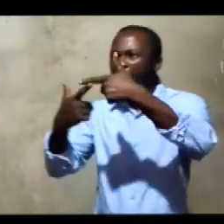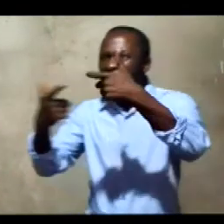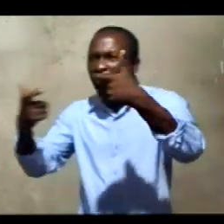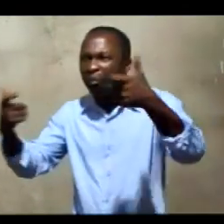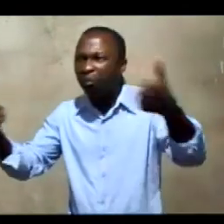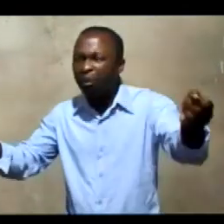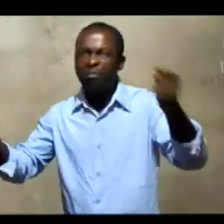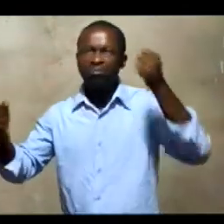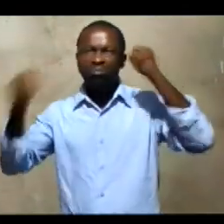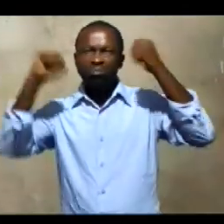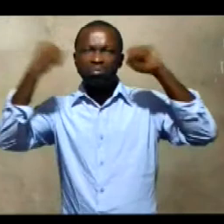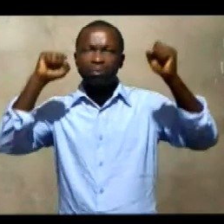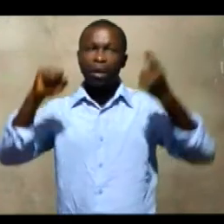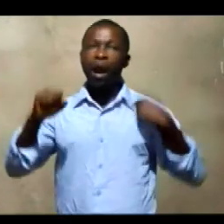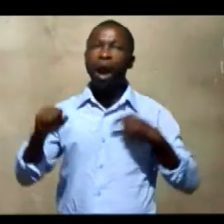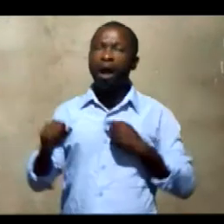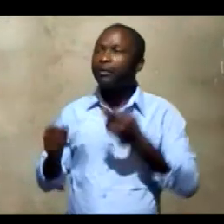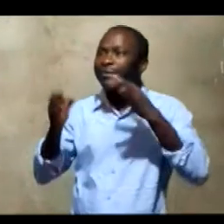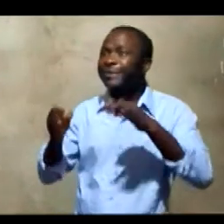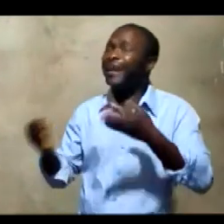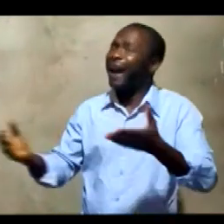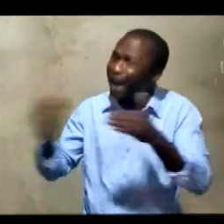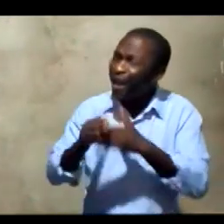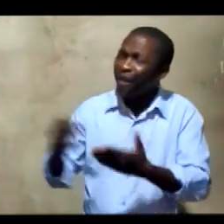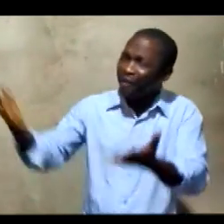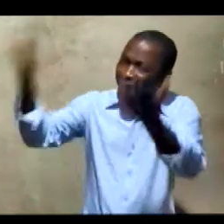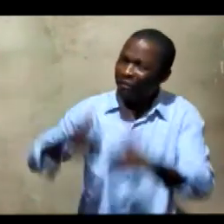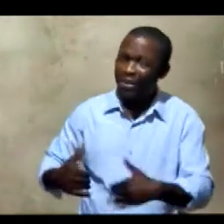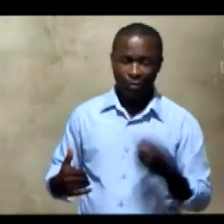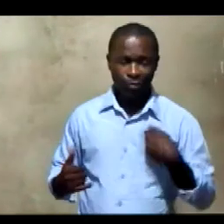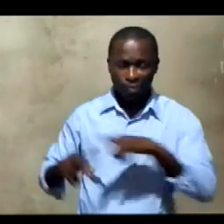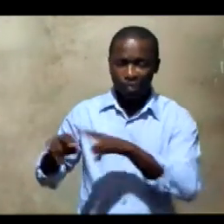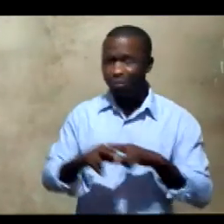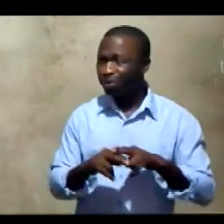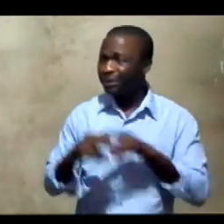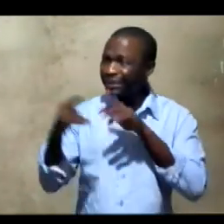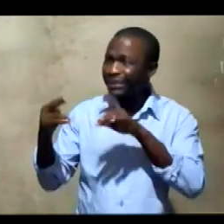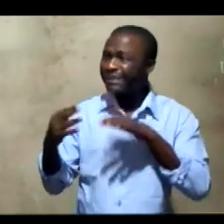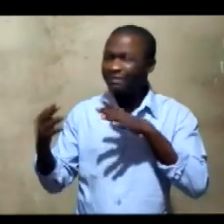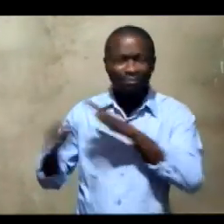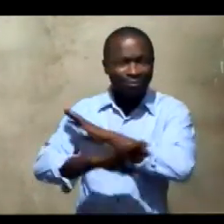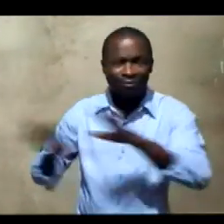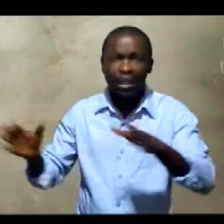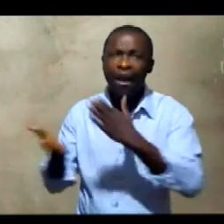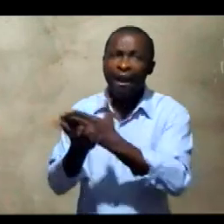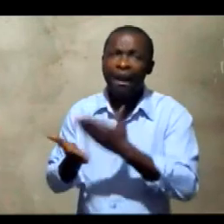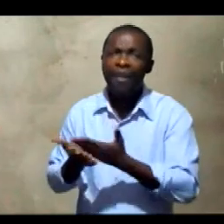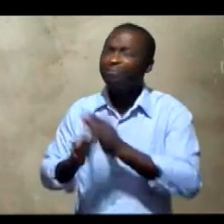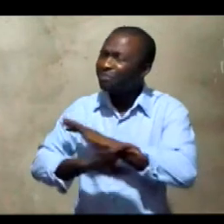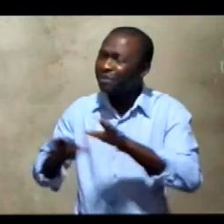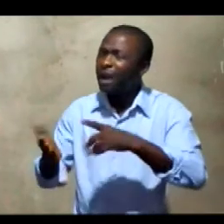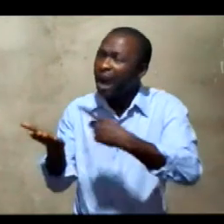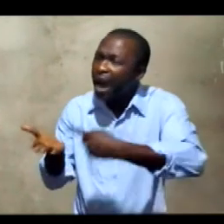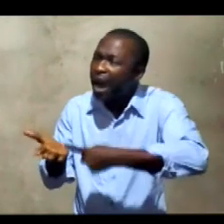vers une compréhension commune des problèmes relatifs à la restriction de l'autorité de l'État. Il y